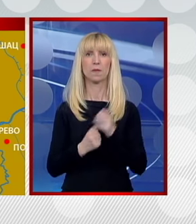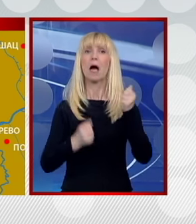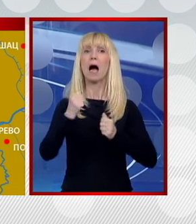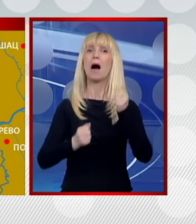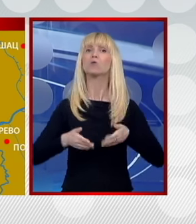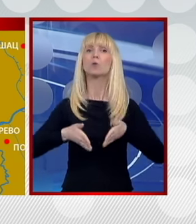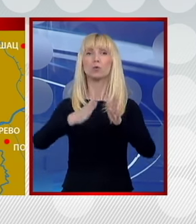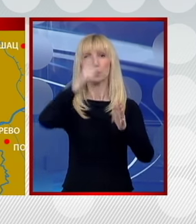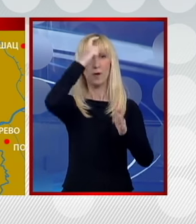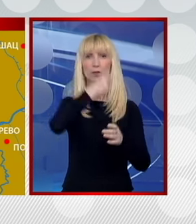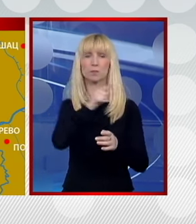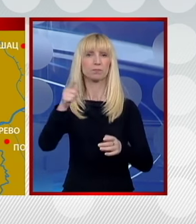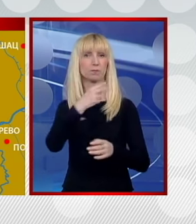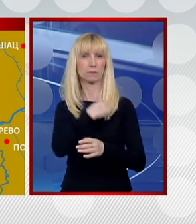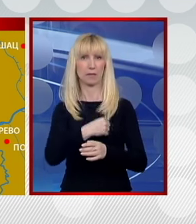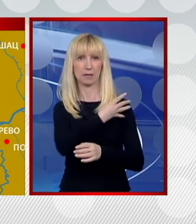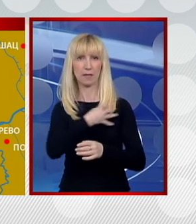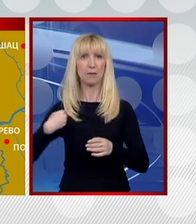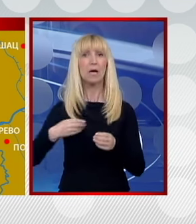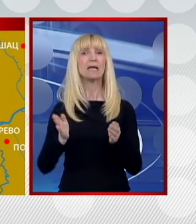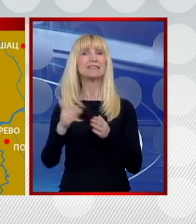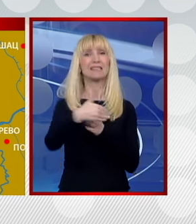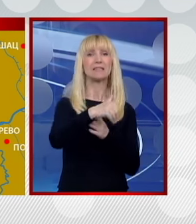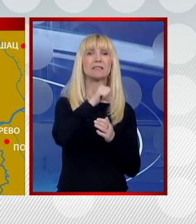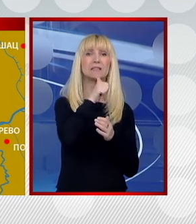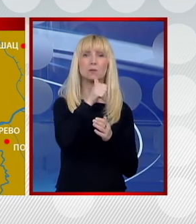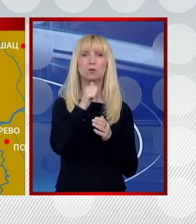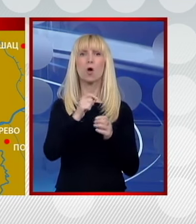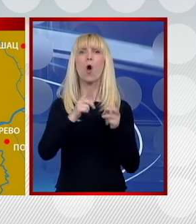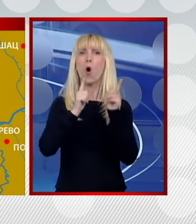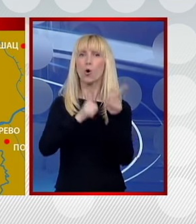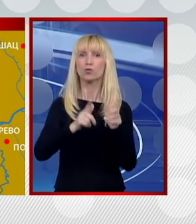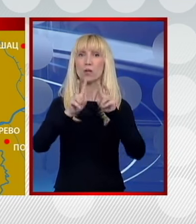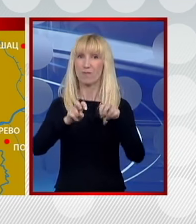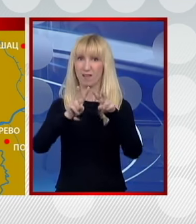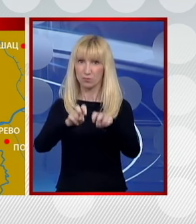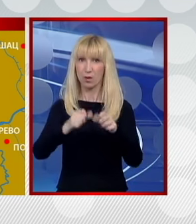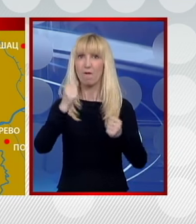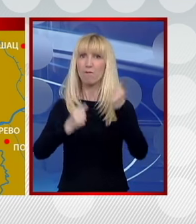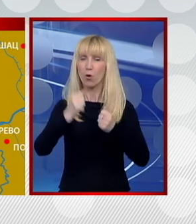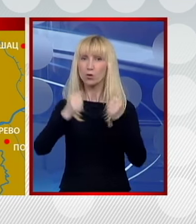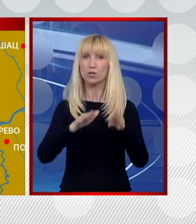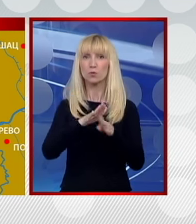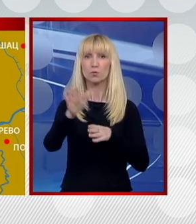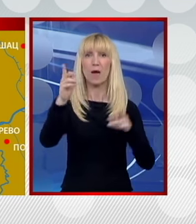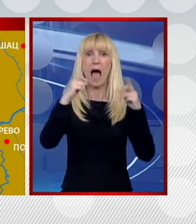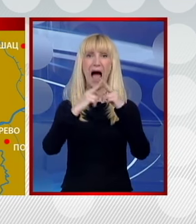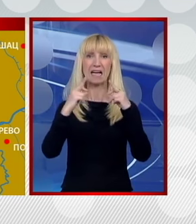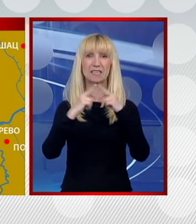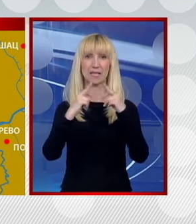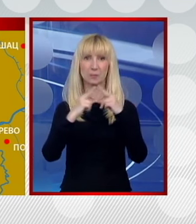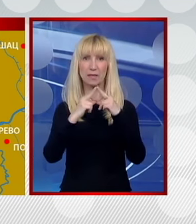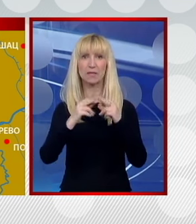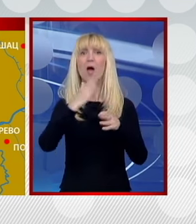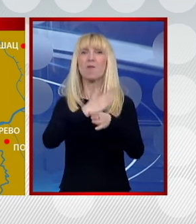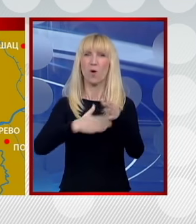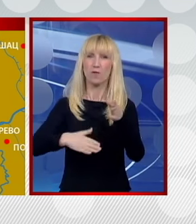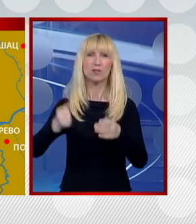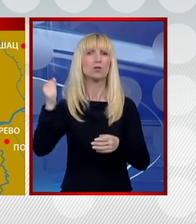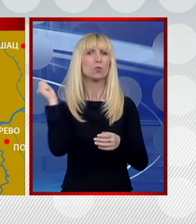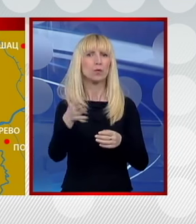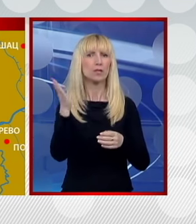Na autoputu Beograd-Zagreb kod skretanja za Ikarbus dogodila se oružana pljačka. Vozač kurirske službe AX Express povređen